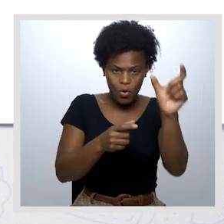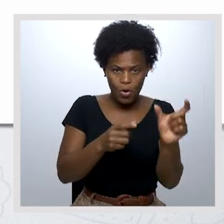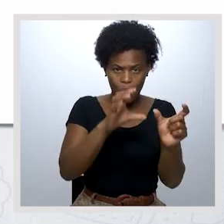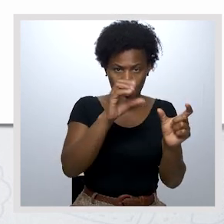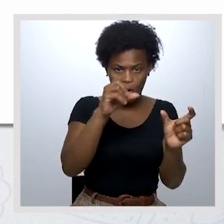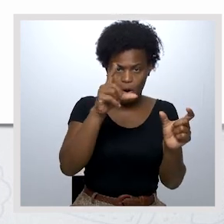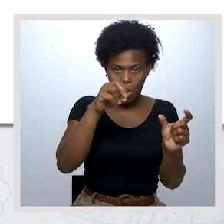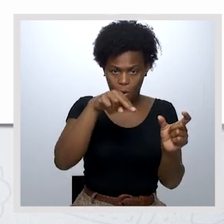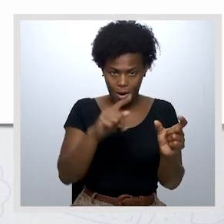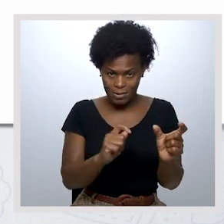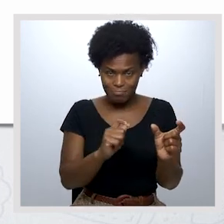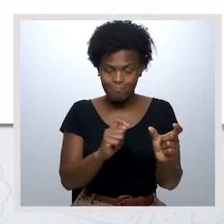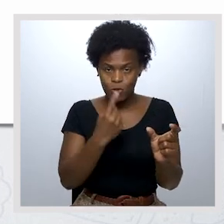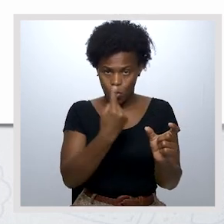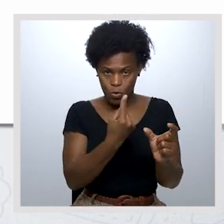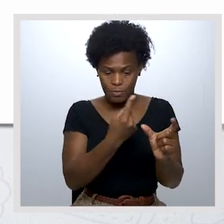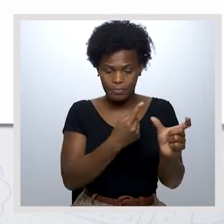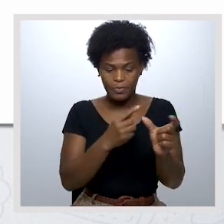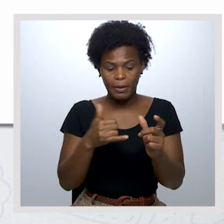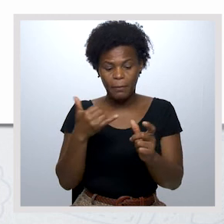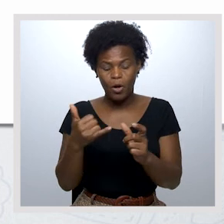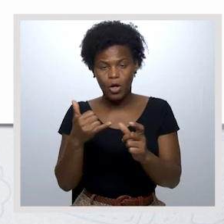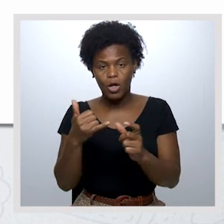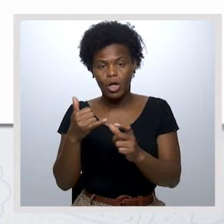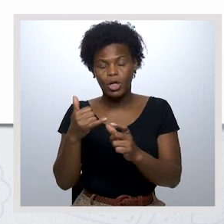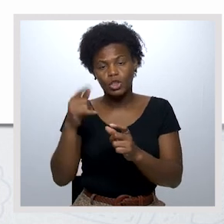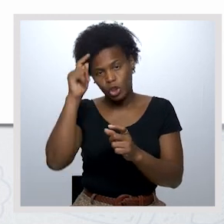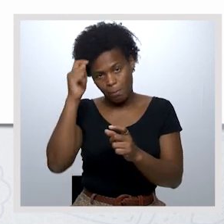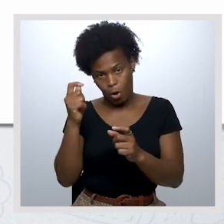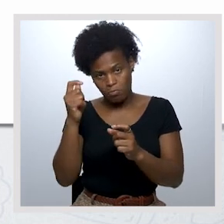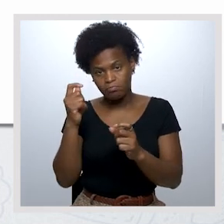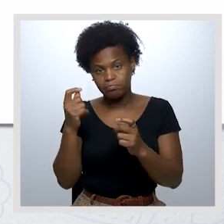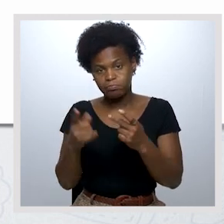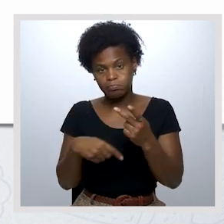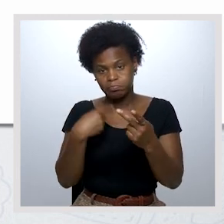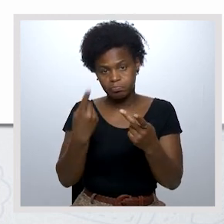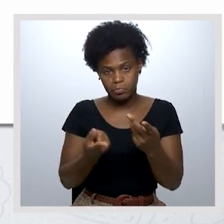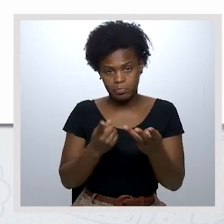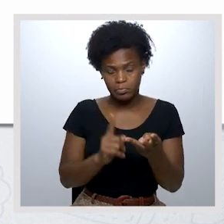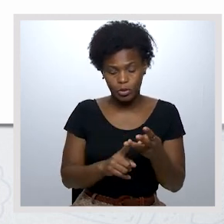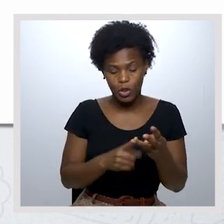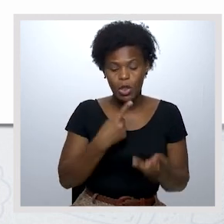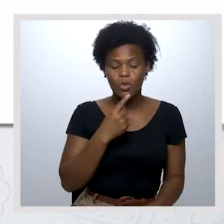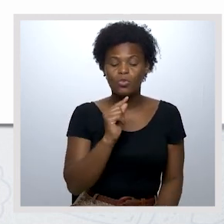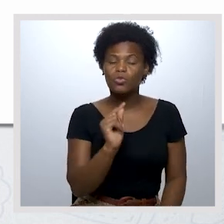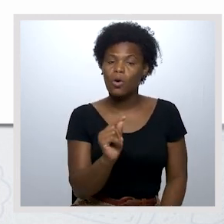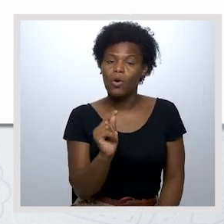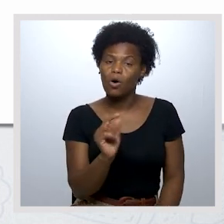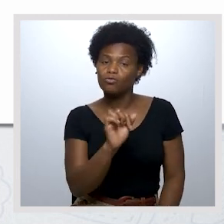Après, le chapeau, puis le nom du